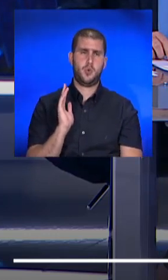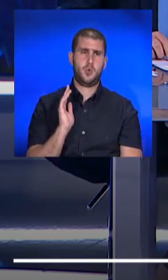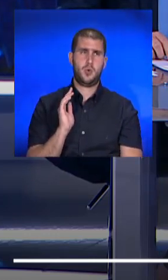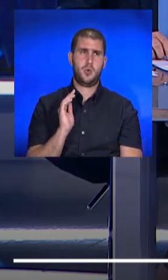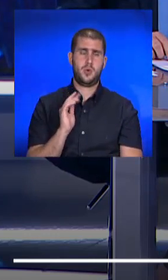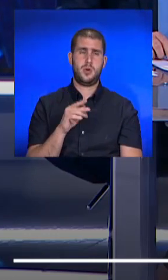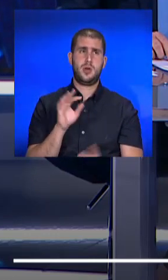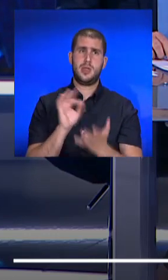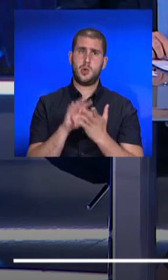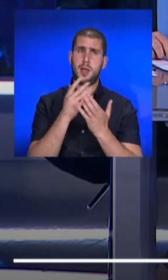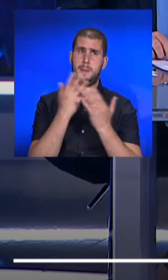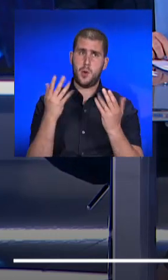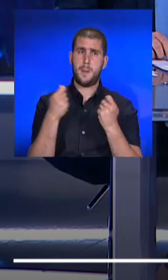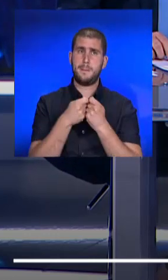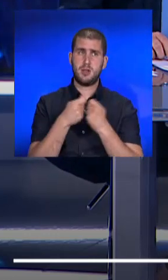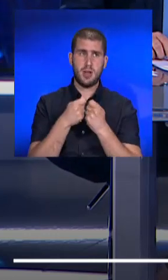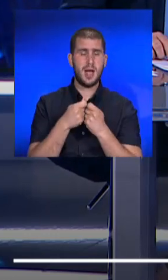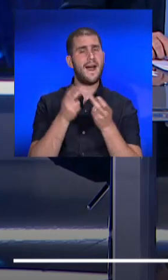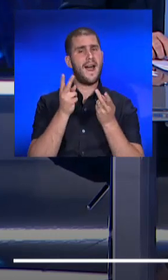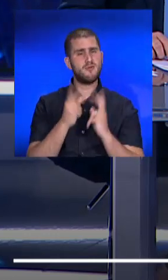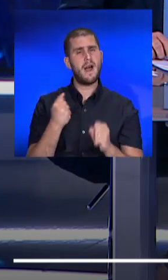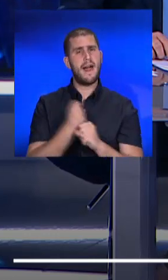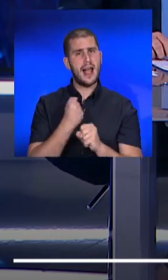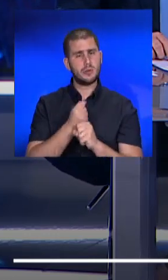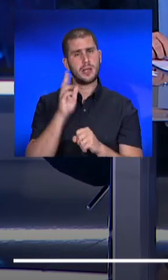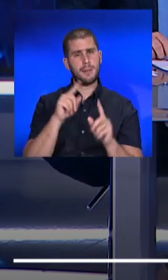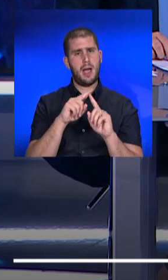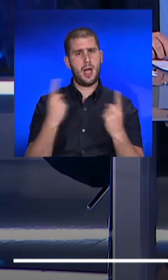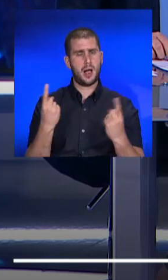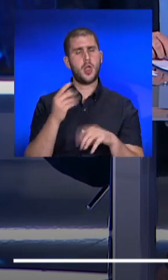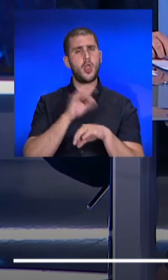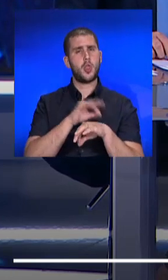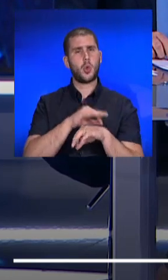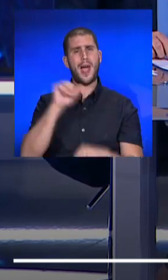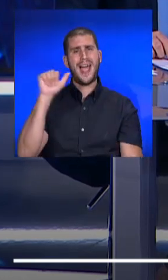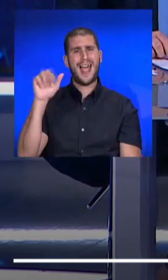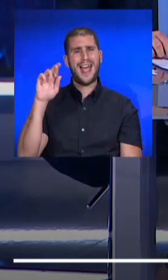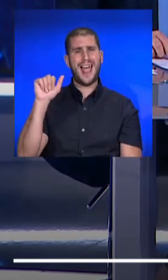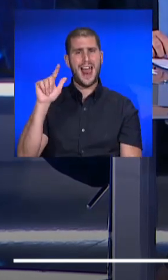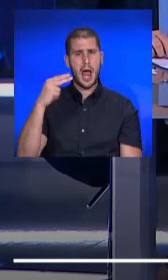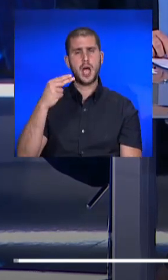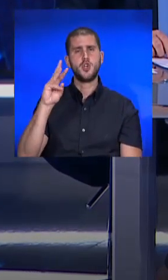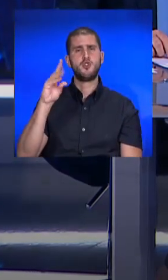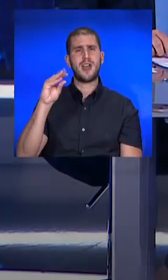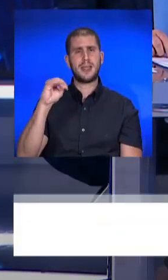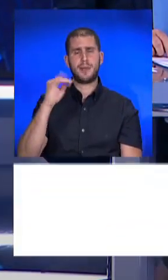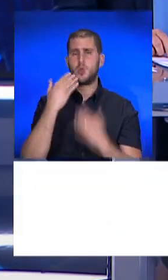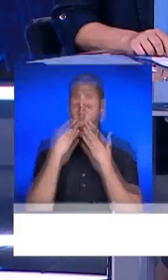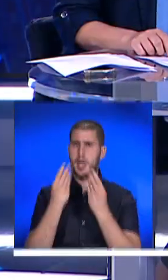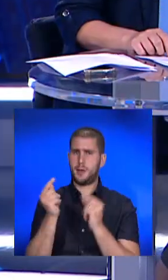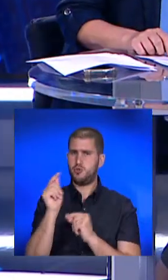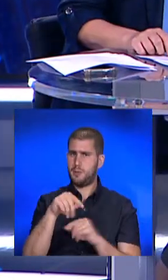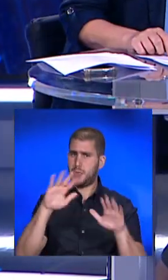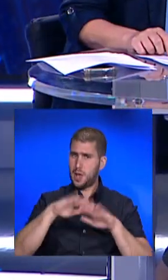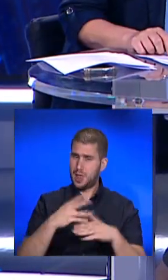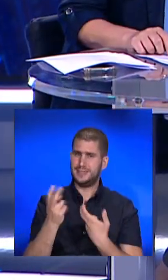והנקודה ברורה בהקשר הזה של אפשר לעשות את זה גם אחרת, דוקטור אראלה שדמי, תודה רבה שבאת אלינו הלילה,